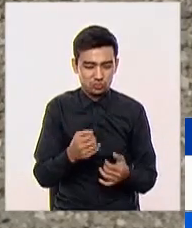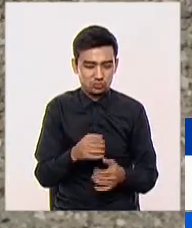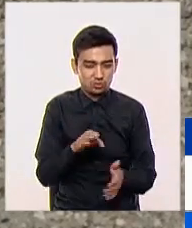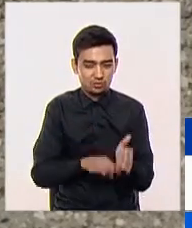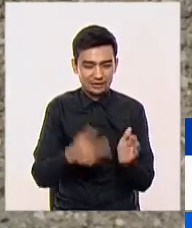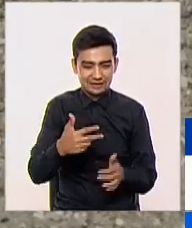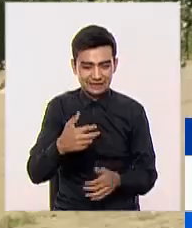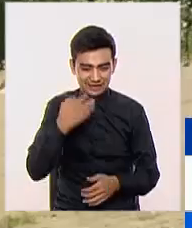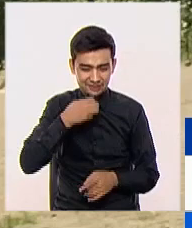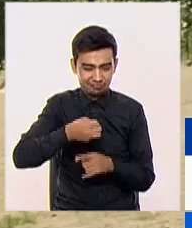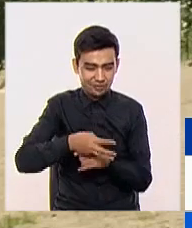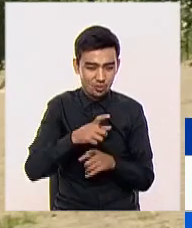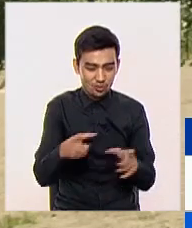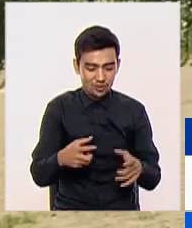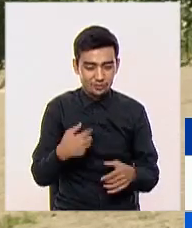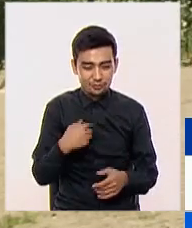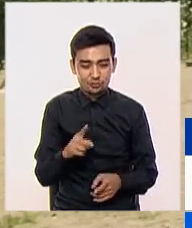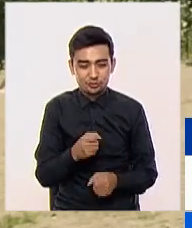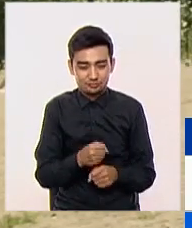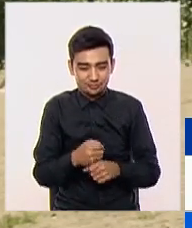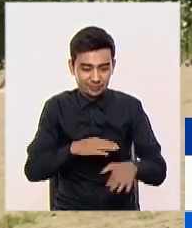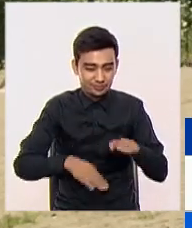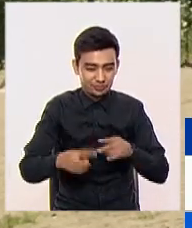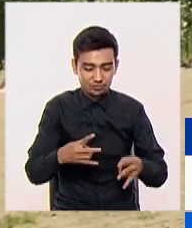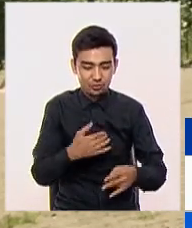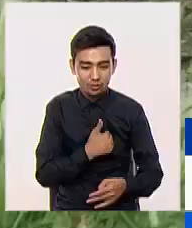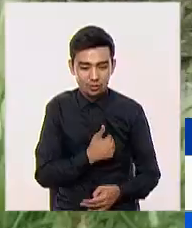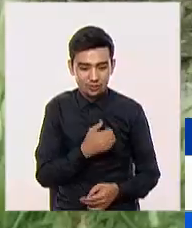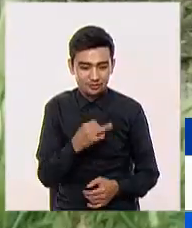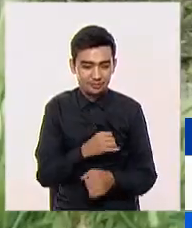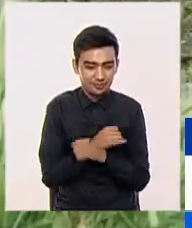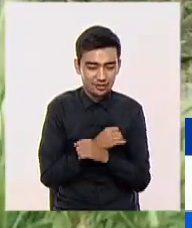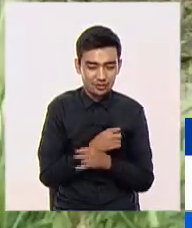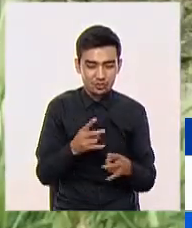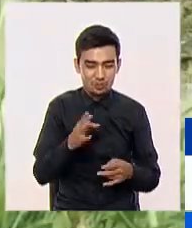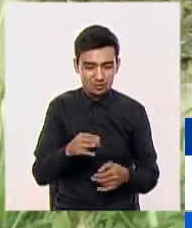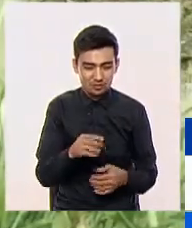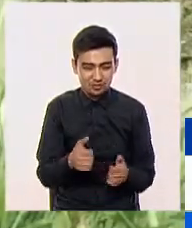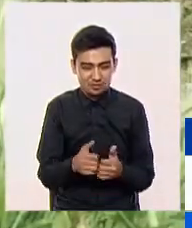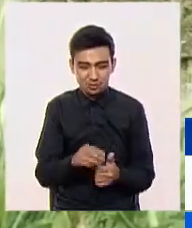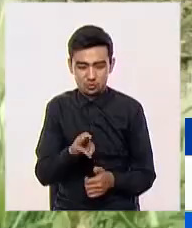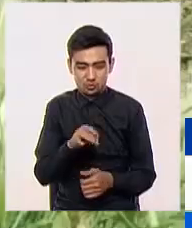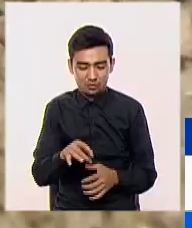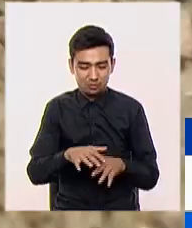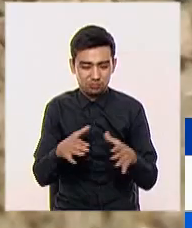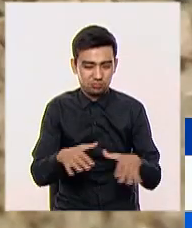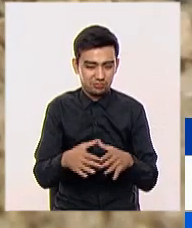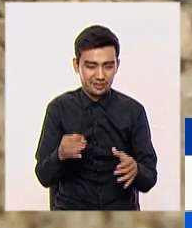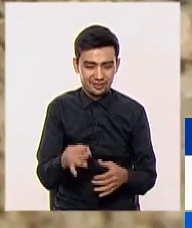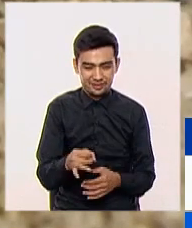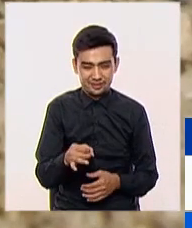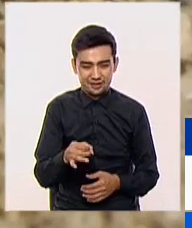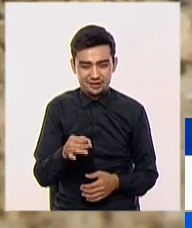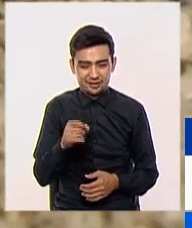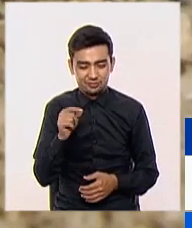жара вынуждает людей спасаться от палящего солнца на реке Тобол, но отдыхать приходится посреди мусора. У кромки воды валяются палки